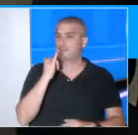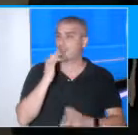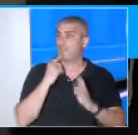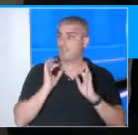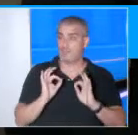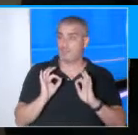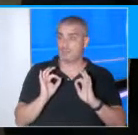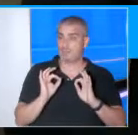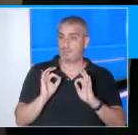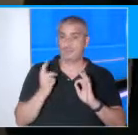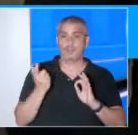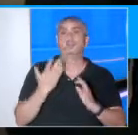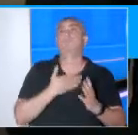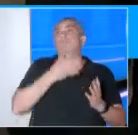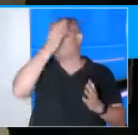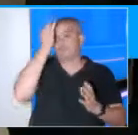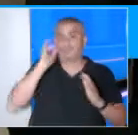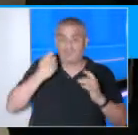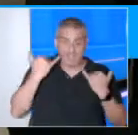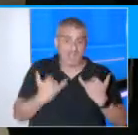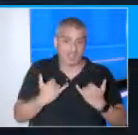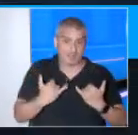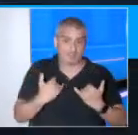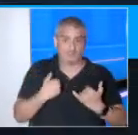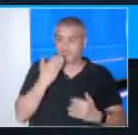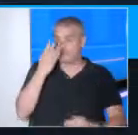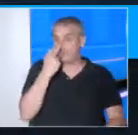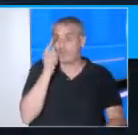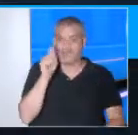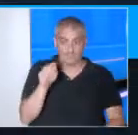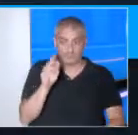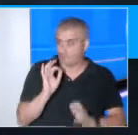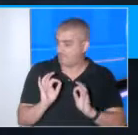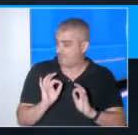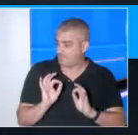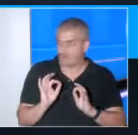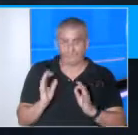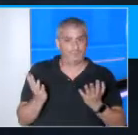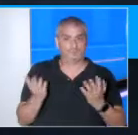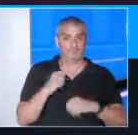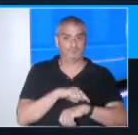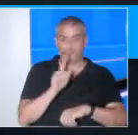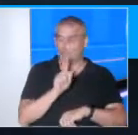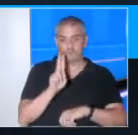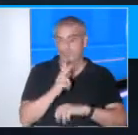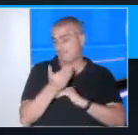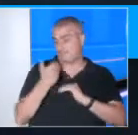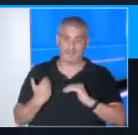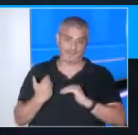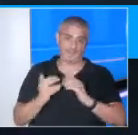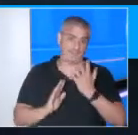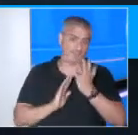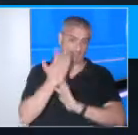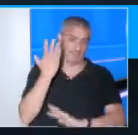היא שרצה הגורל ודווקא היום ביקרנו שם, ממש שעה, שעתיים כנראה.